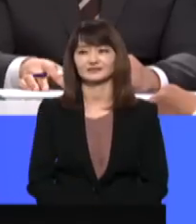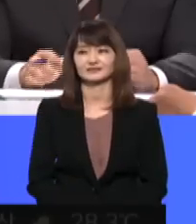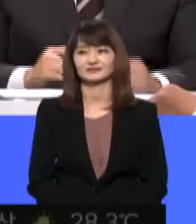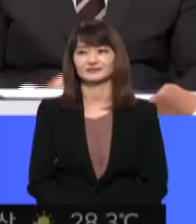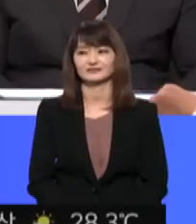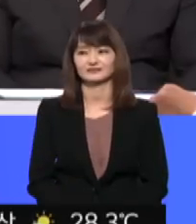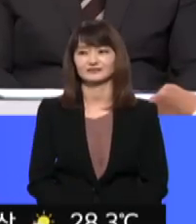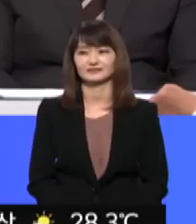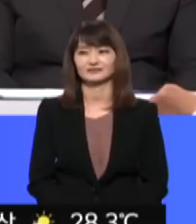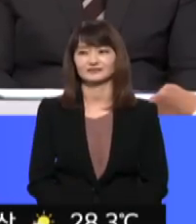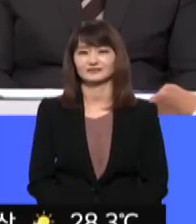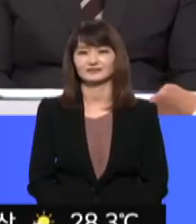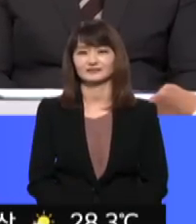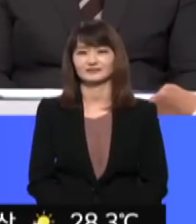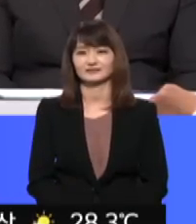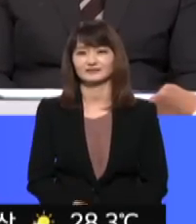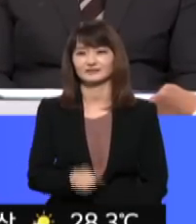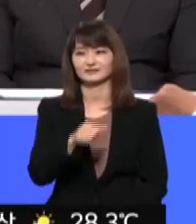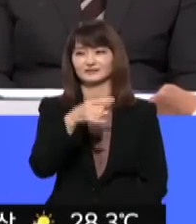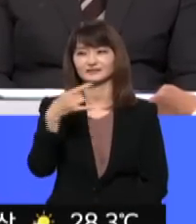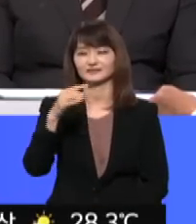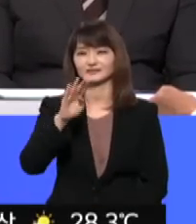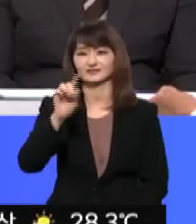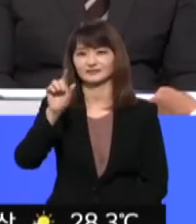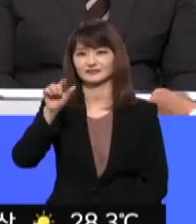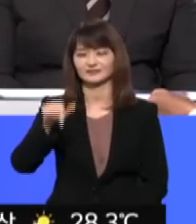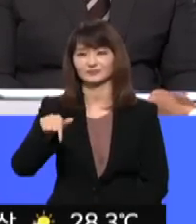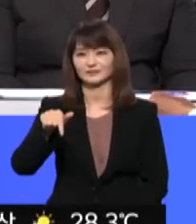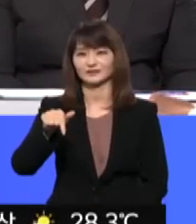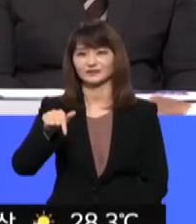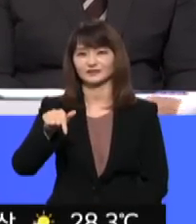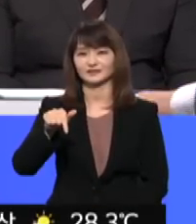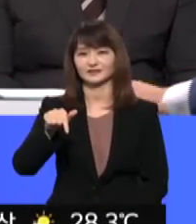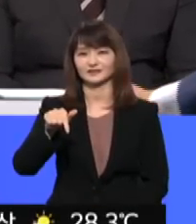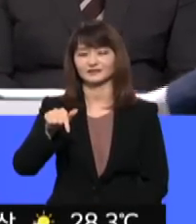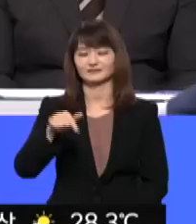주셨습니다 이렇게 아 희박 이렇게 삼행시로요